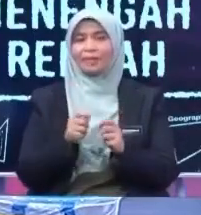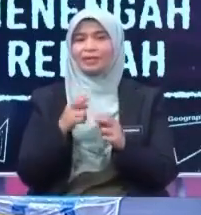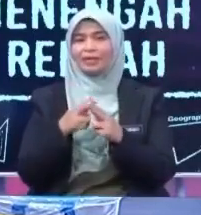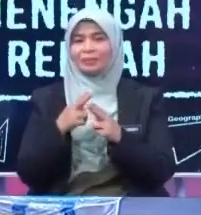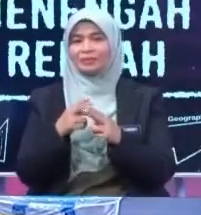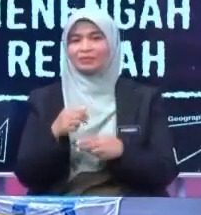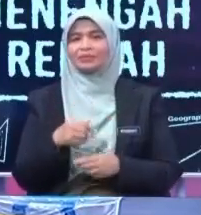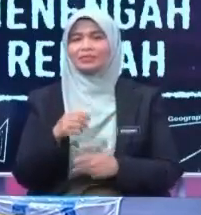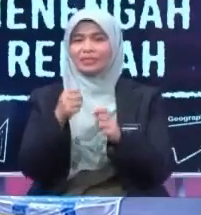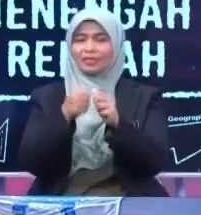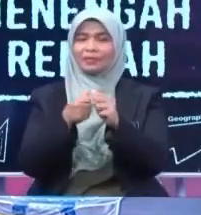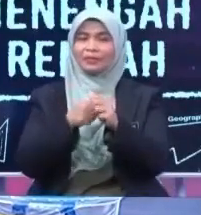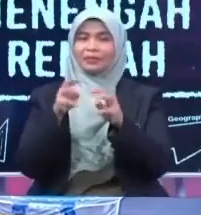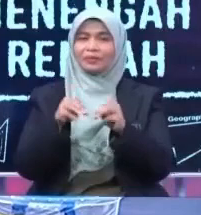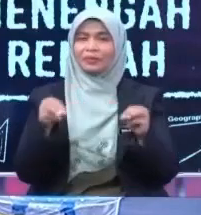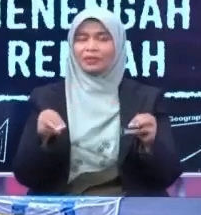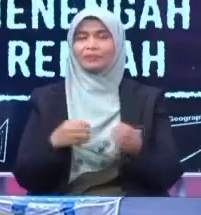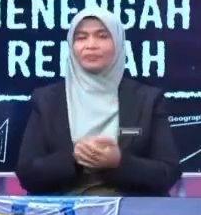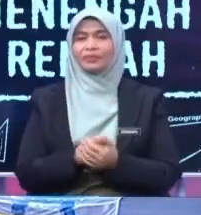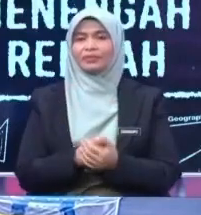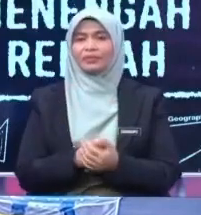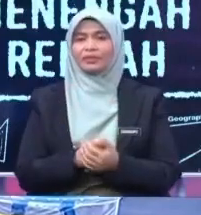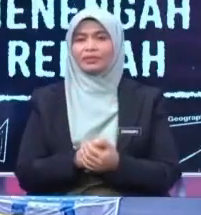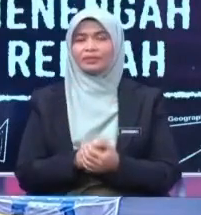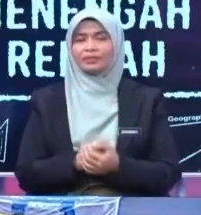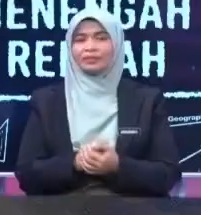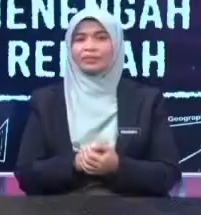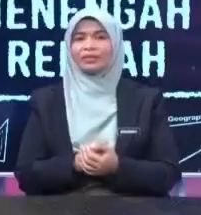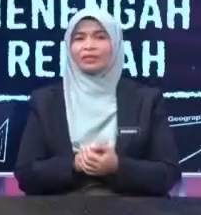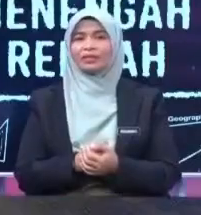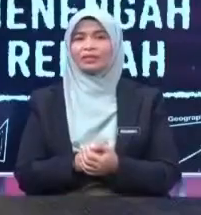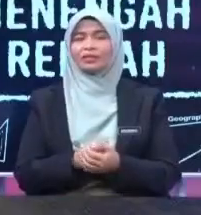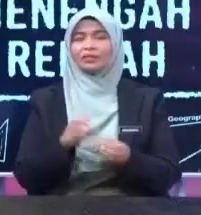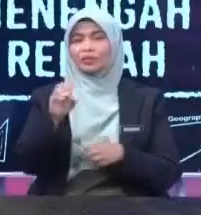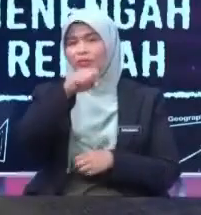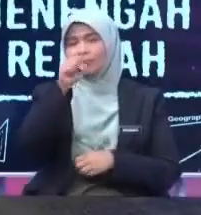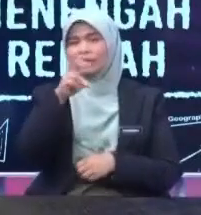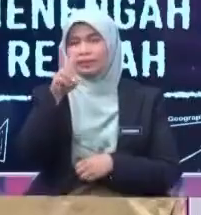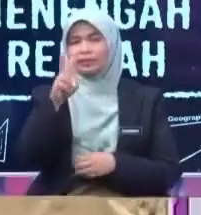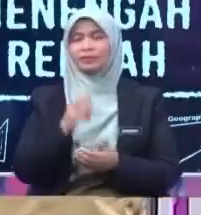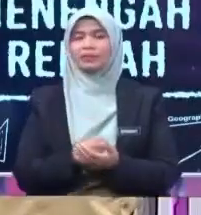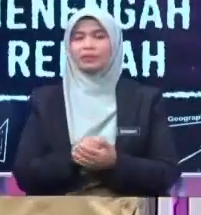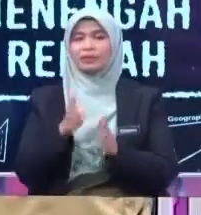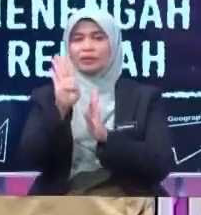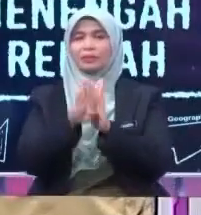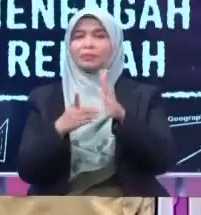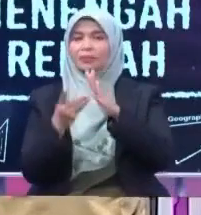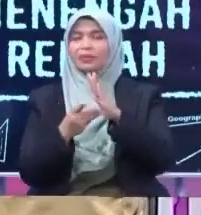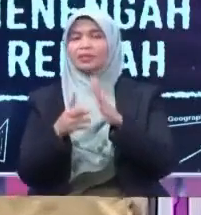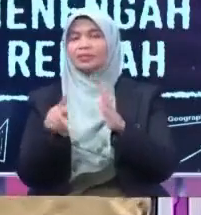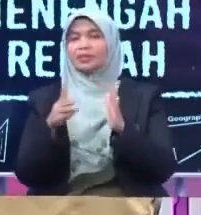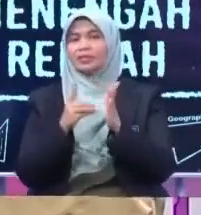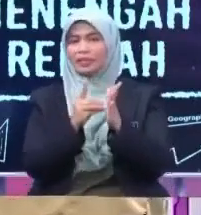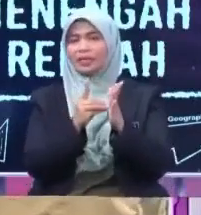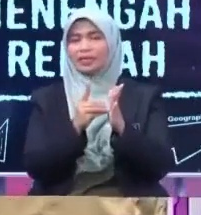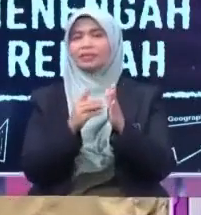Ustazah. Okay. Ustazah boleh teruskan ya Aiman. Silakan, sementara Aiman tampal. Okay, soalan yang kedua, berdasarkan dalil yang